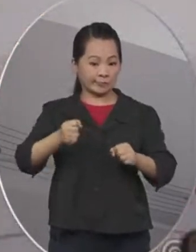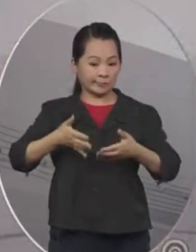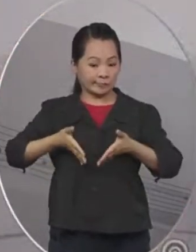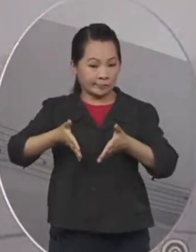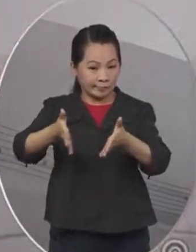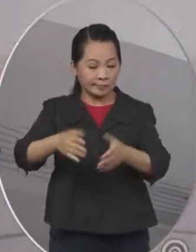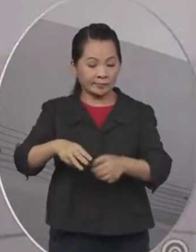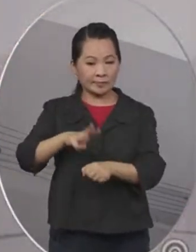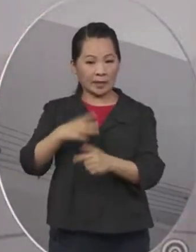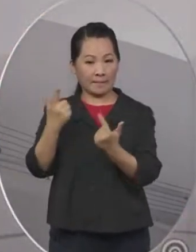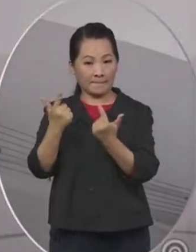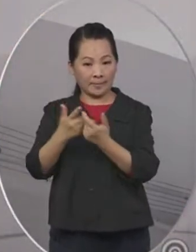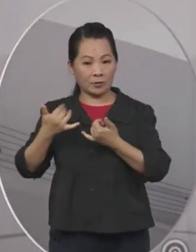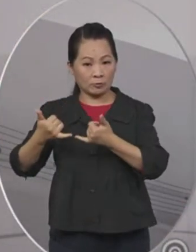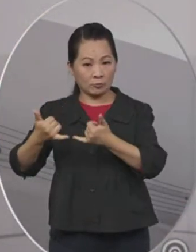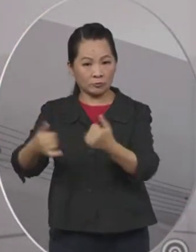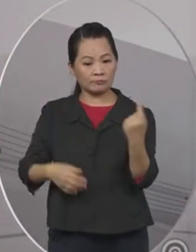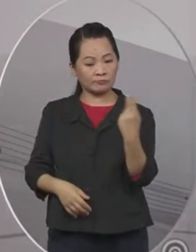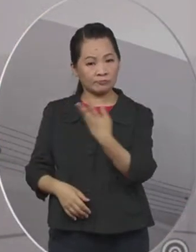北道路。